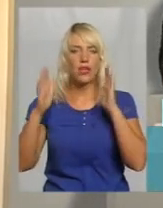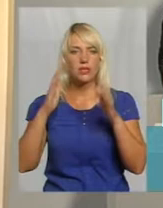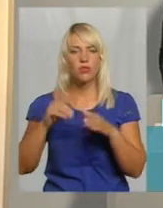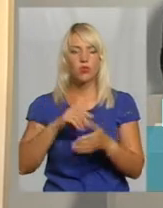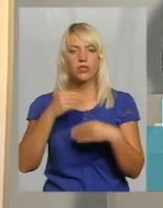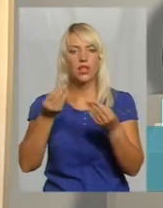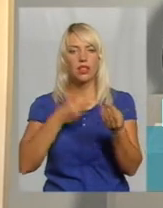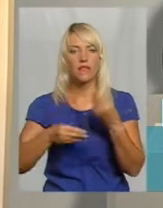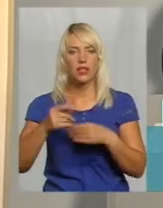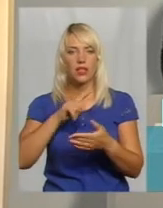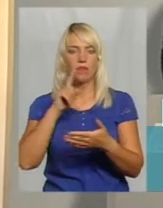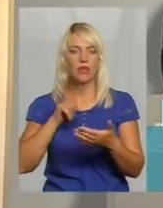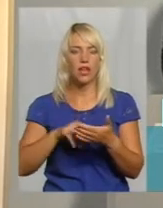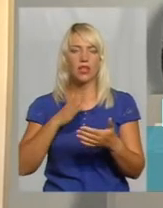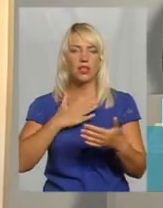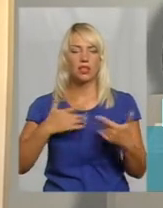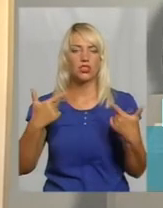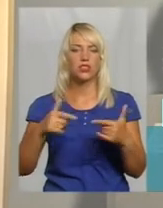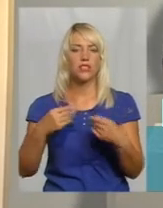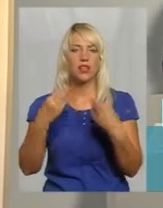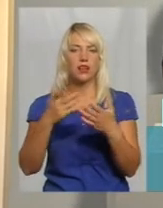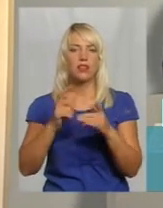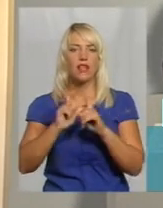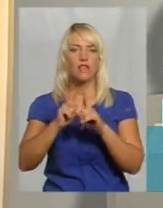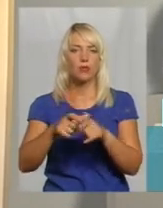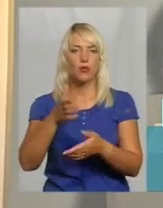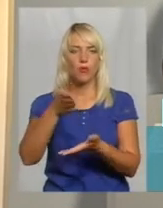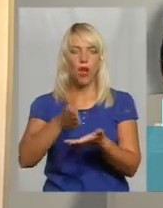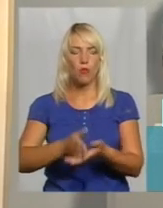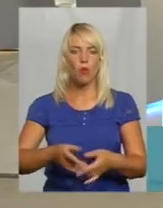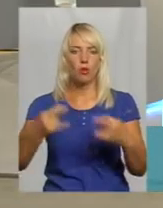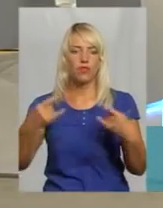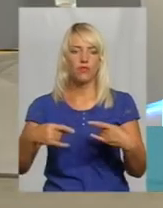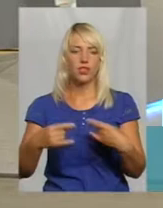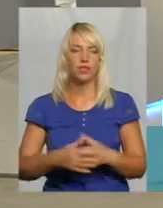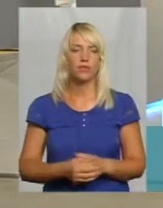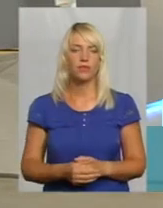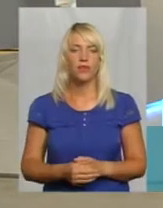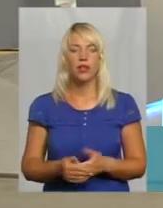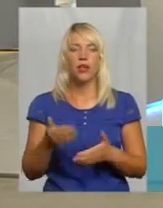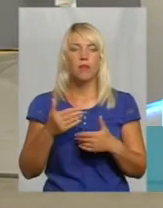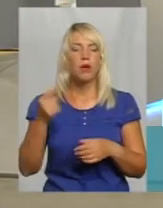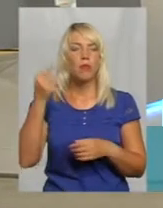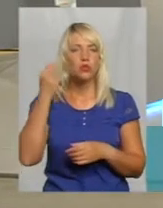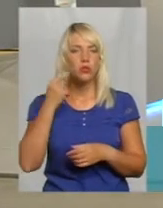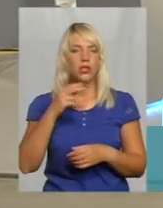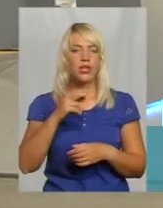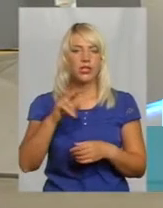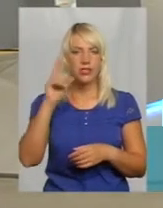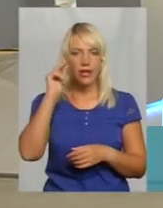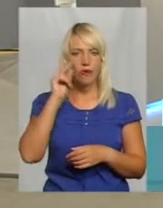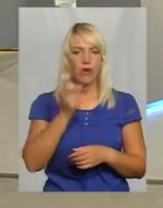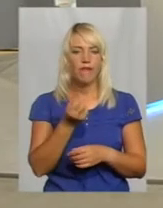запитання, і наш гість дасть на них відповідь у прямому ефірі. Отож, ми почули про цифру